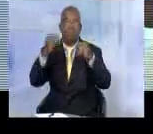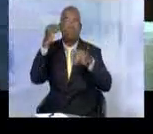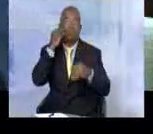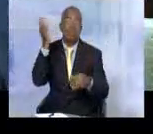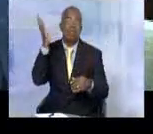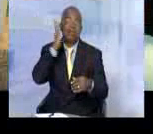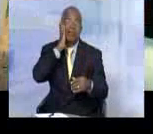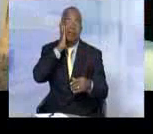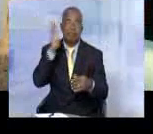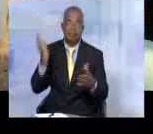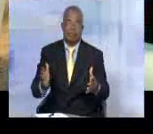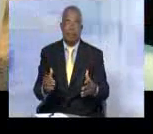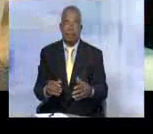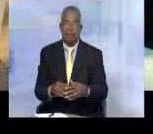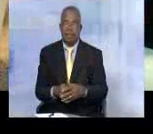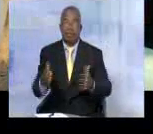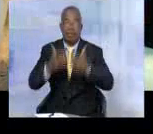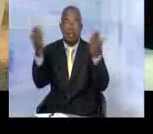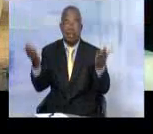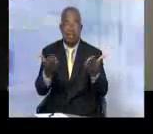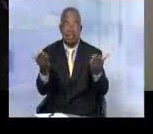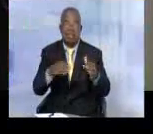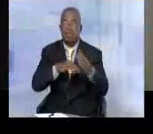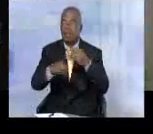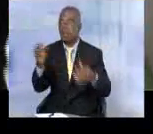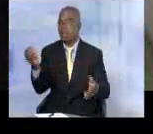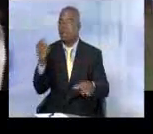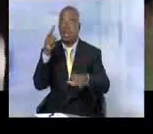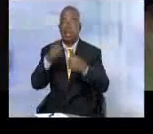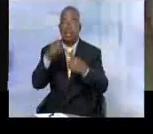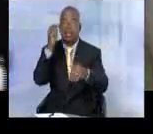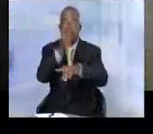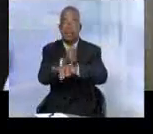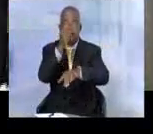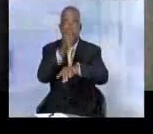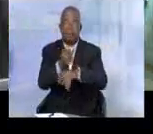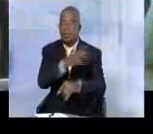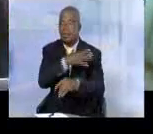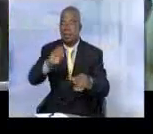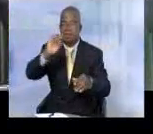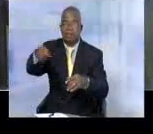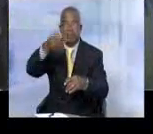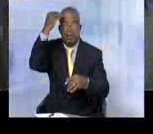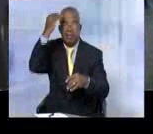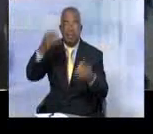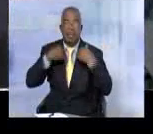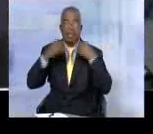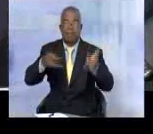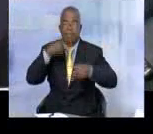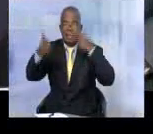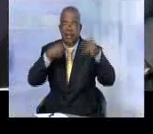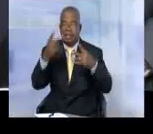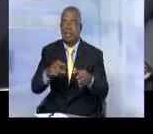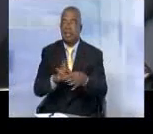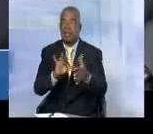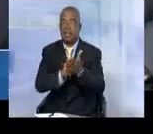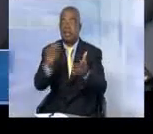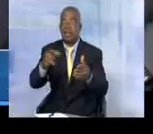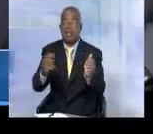construction marocaine, le groupe Alliance, reçu par le Premier ministre Daniel Kablan-Duncan. Nous venons pour signer